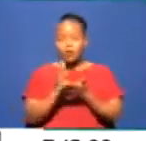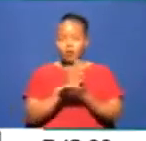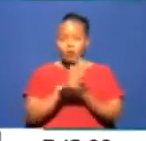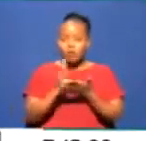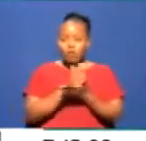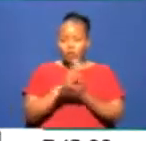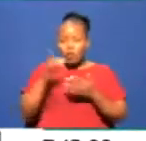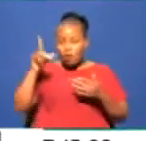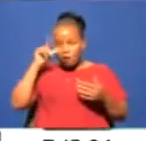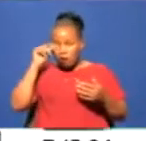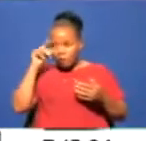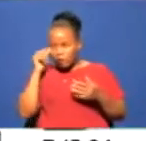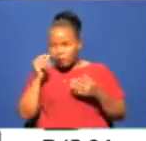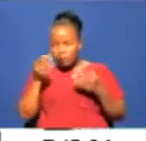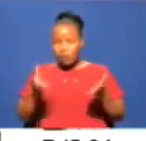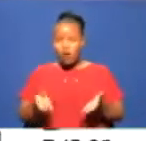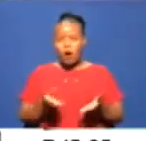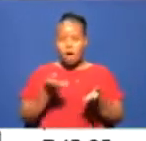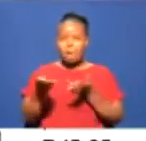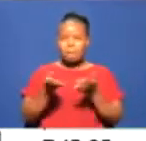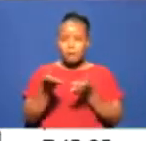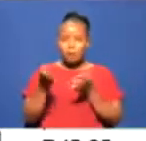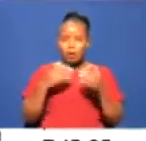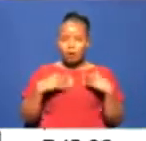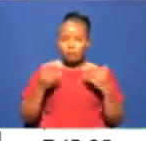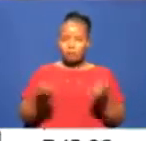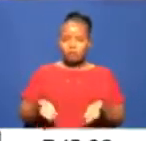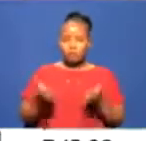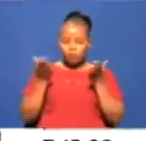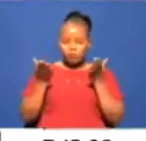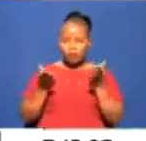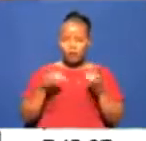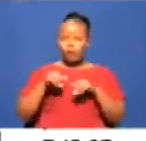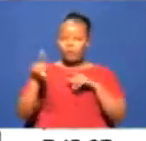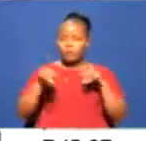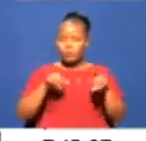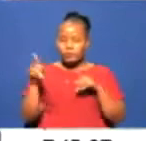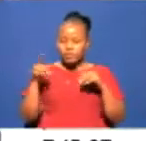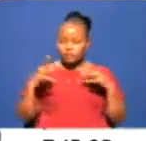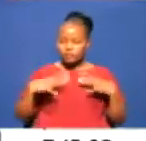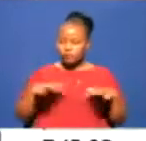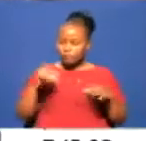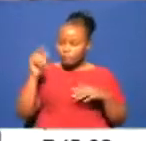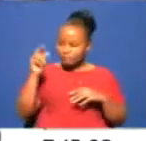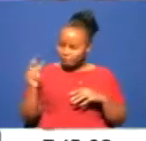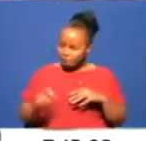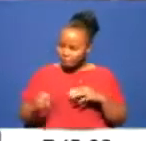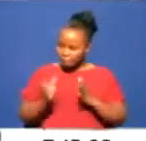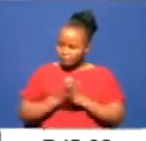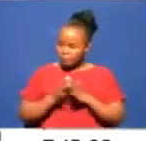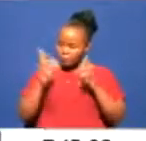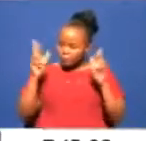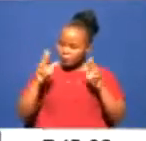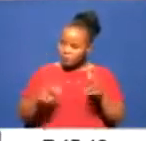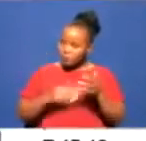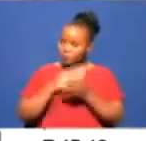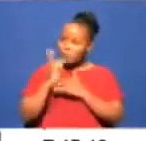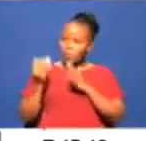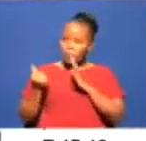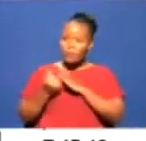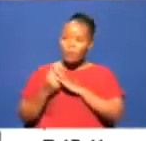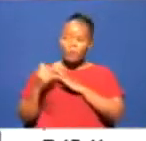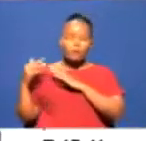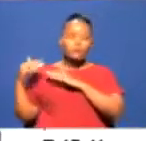inajivunia kuimarika kwa biashara msimu huu. Watalii wa humu nchini na wale wa kimataifa walimiminika kwenye fukwe na maeneo